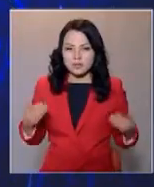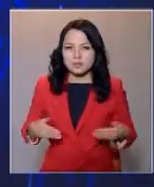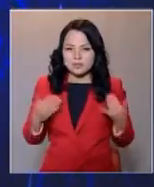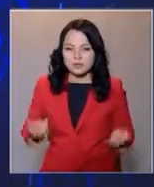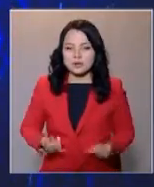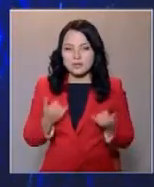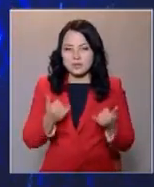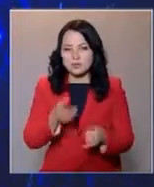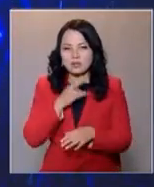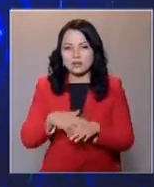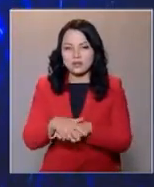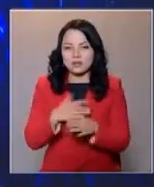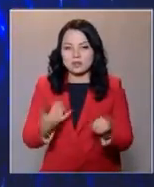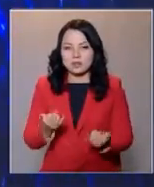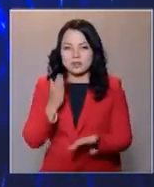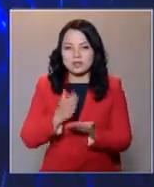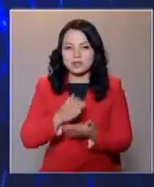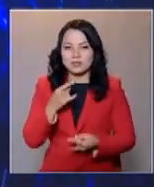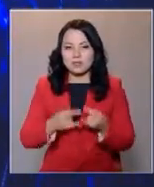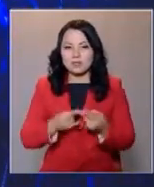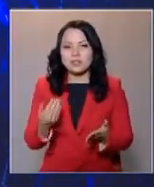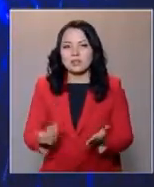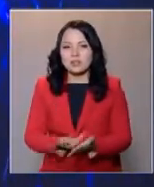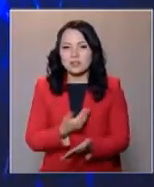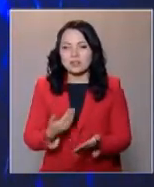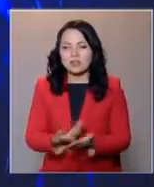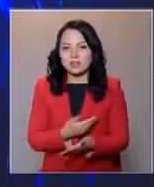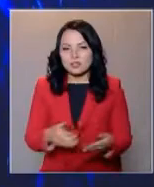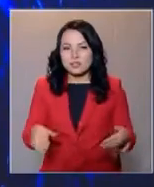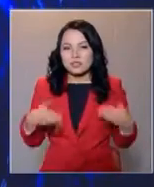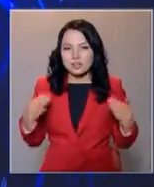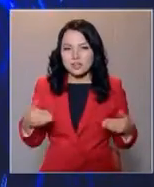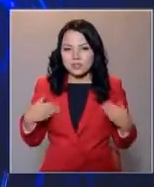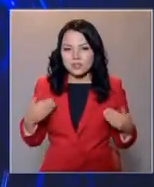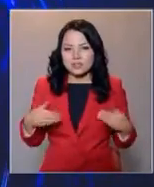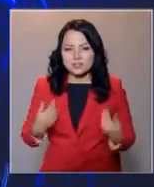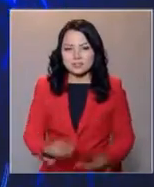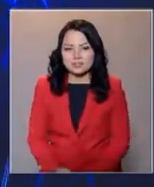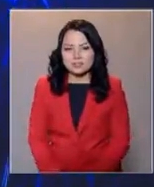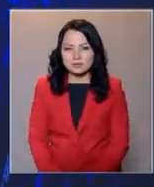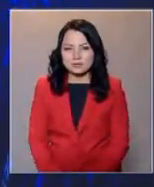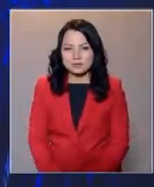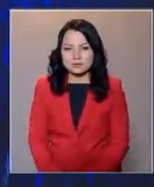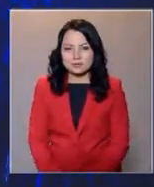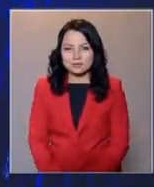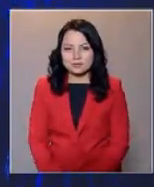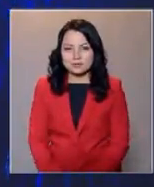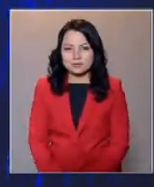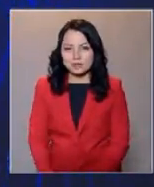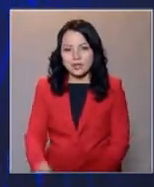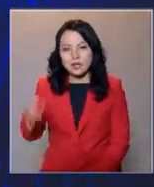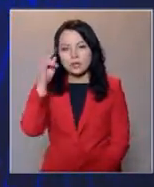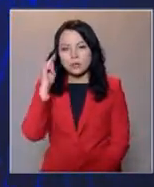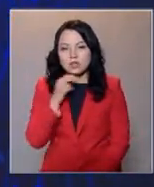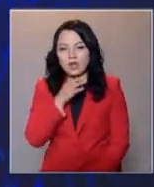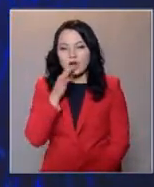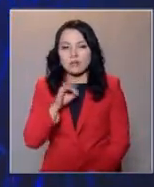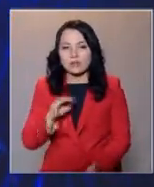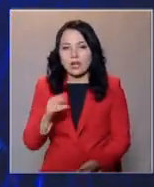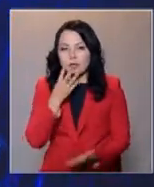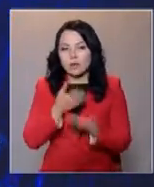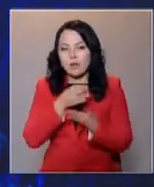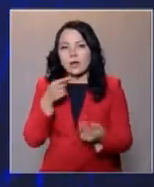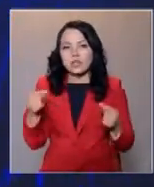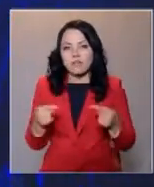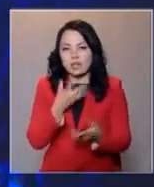Прямой эфир наш продолжает новости, с ними познакомим и вас. Я Лаура Жакупова и сурдопереводчик Ширин Кужбанова. День добрый. Китай официально подтвердил